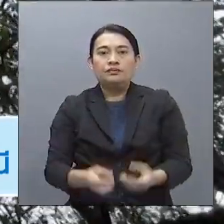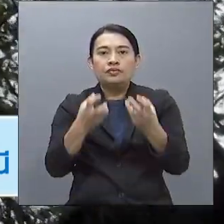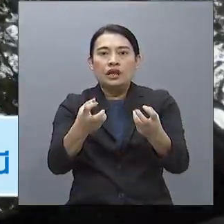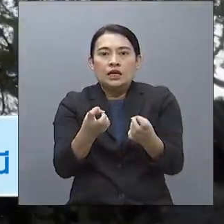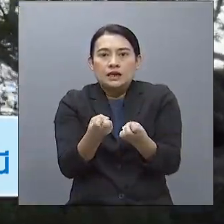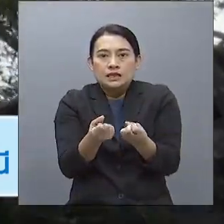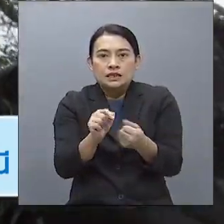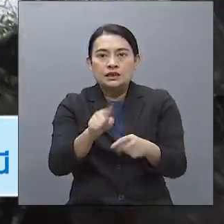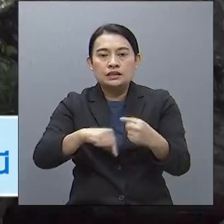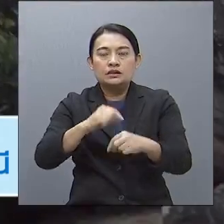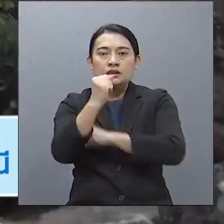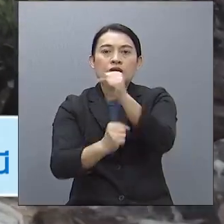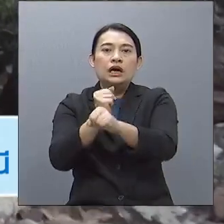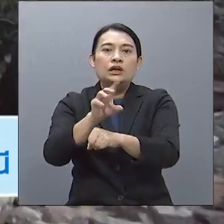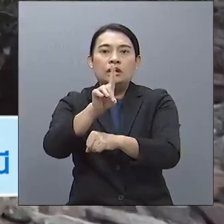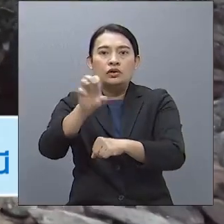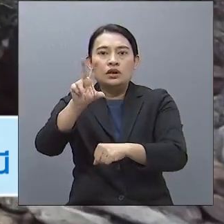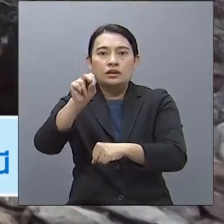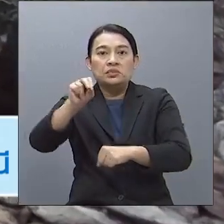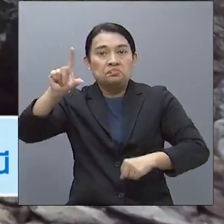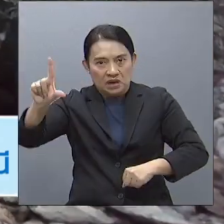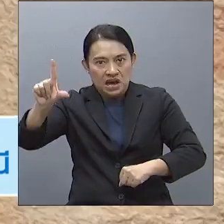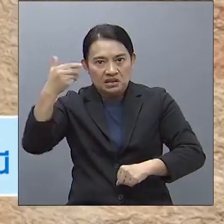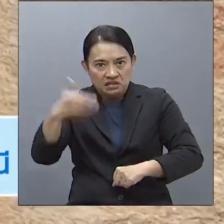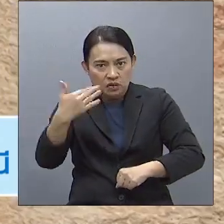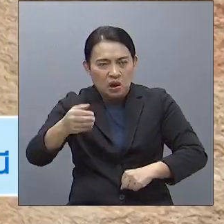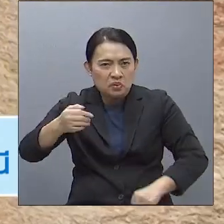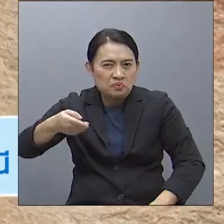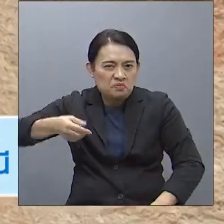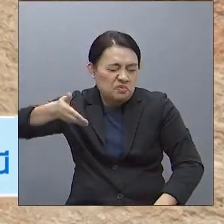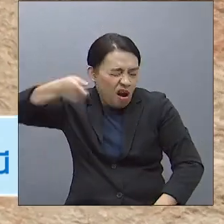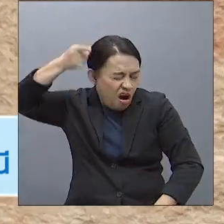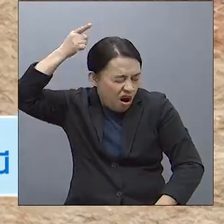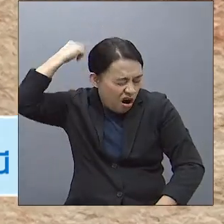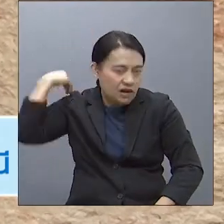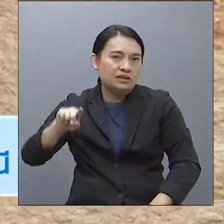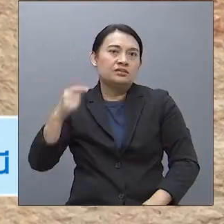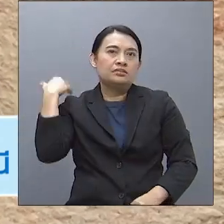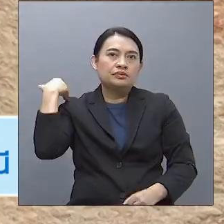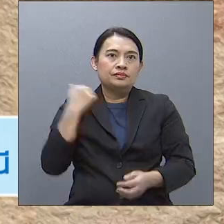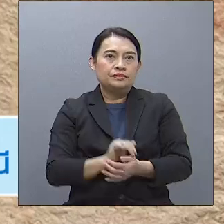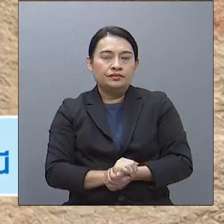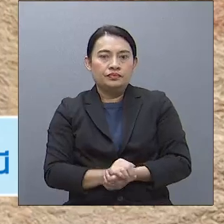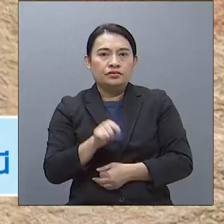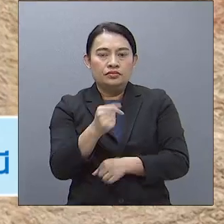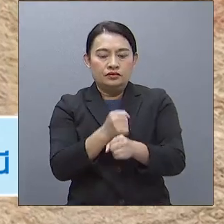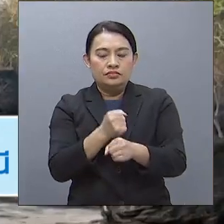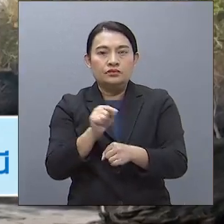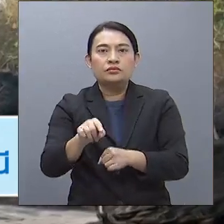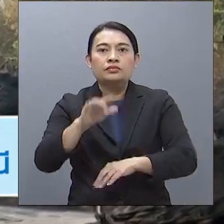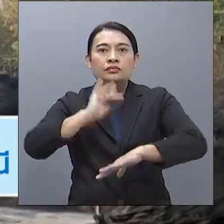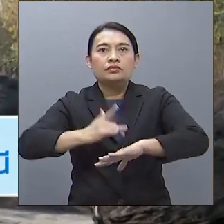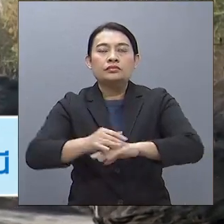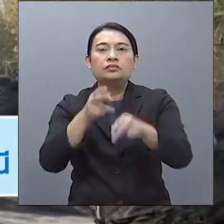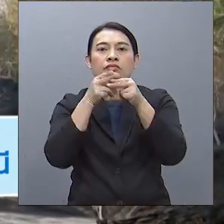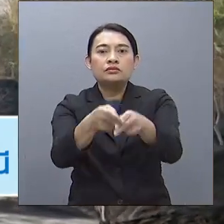กว่า130ล้านปี มีมาตั้งแต่สมัยครีเทเซียสค่ะถูกกระบวนการทางธรรมชาติกัดเซา